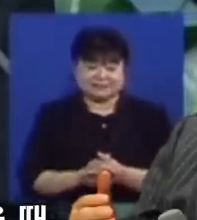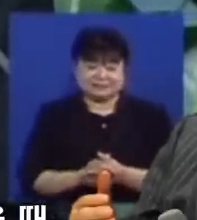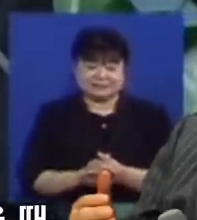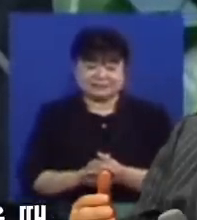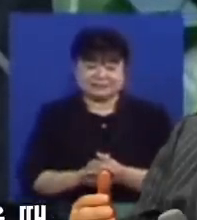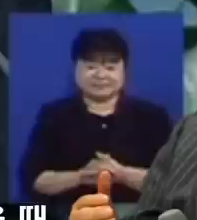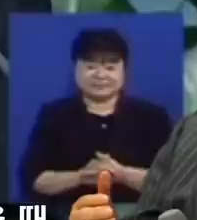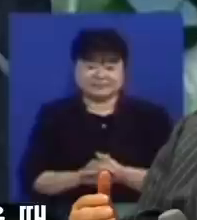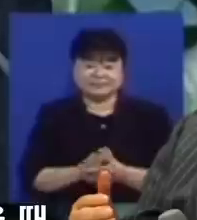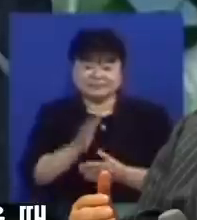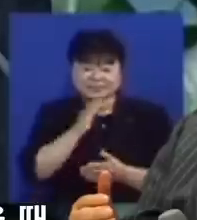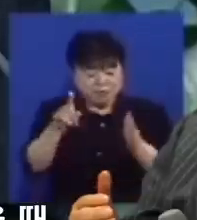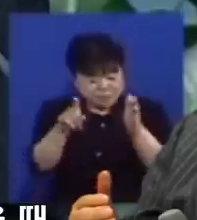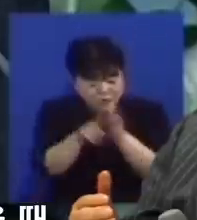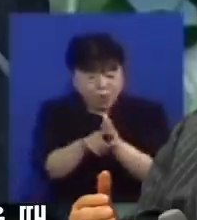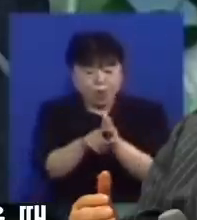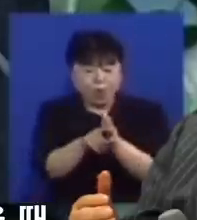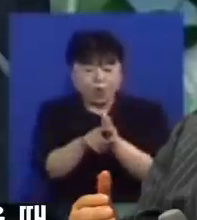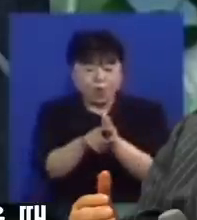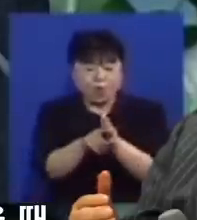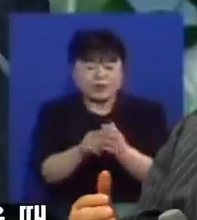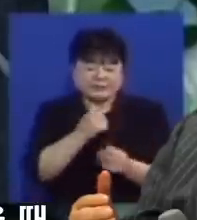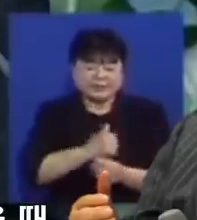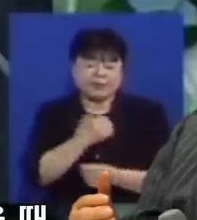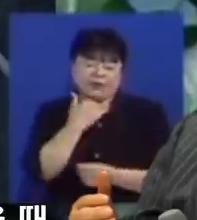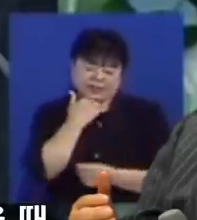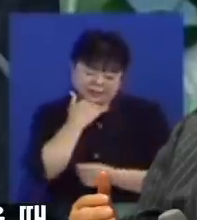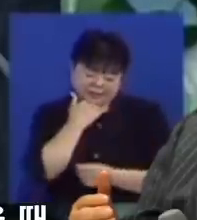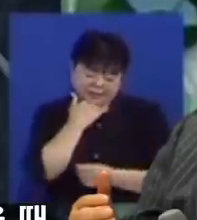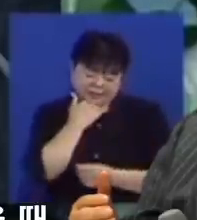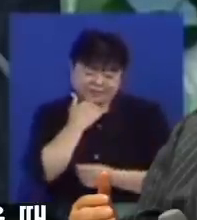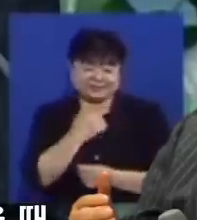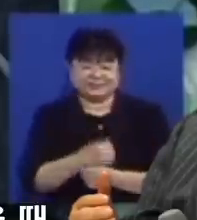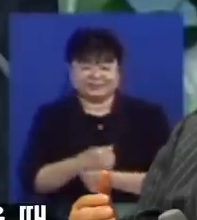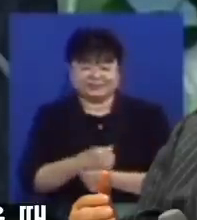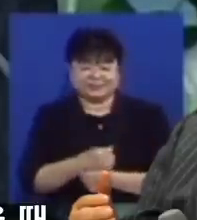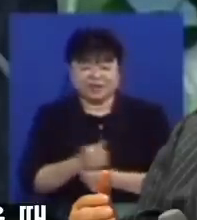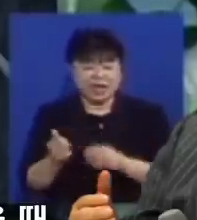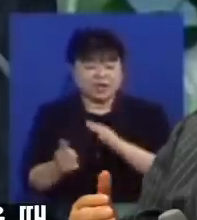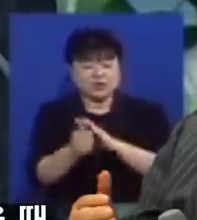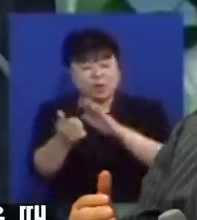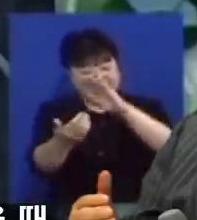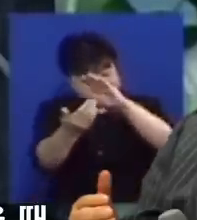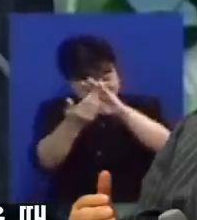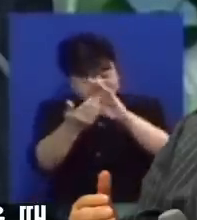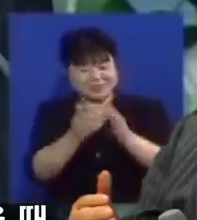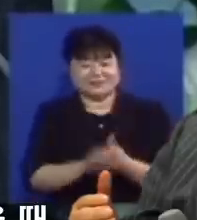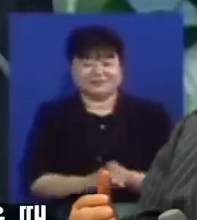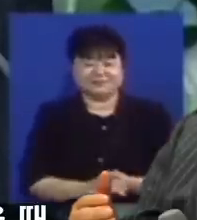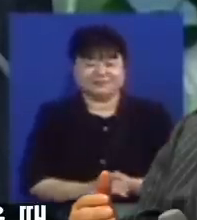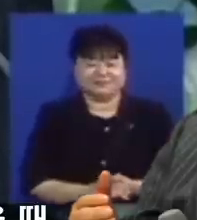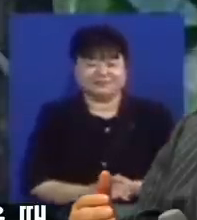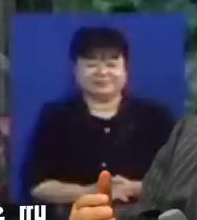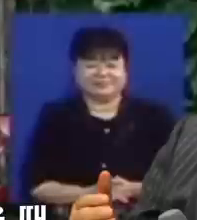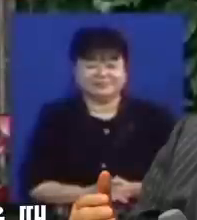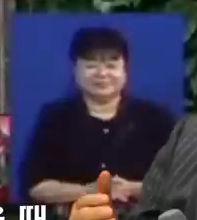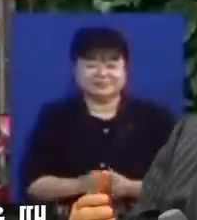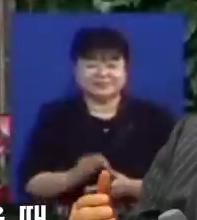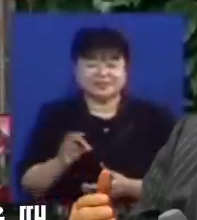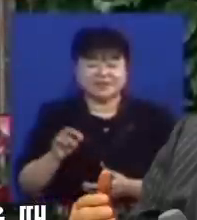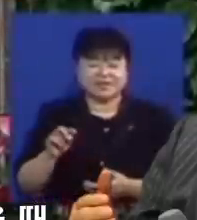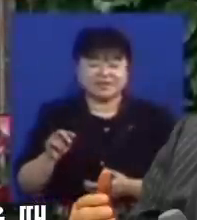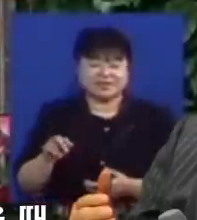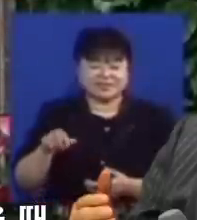아예 눈 딱 감고 믿고 참고 기다리는 것입니다. 그러면 소망이 이루어지는 것입니다. 역대상 29장